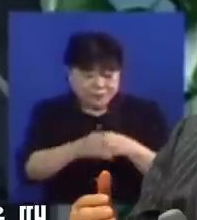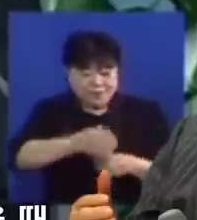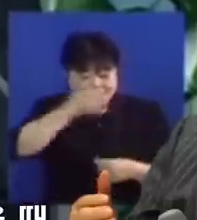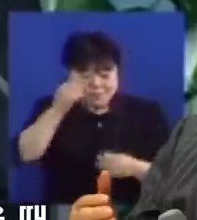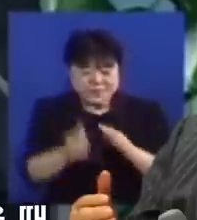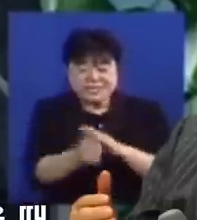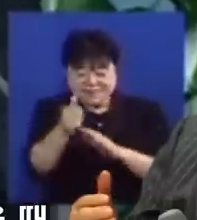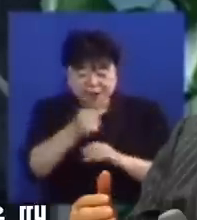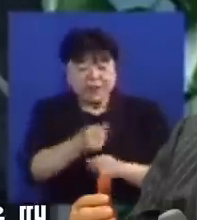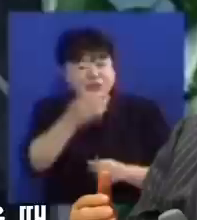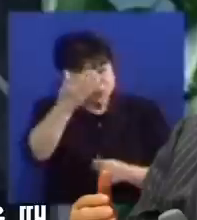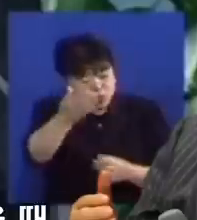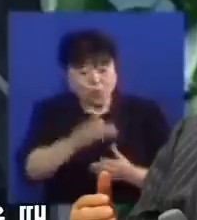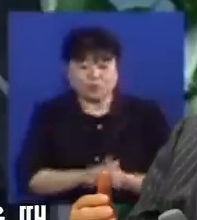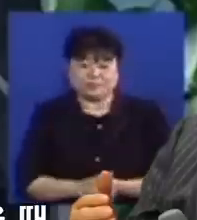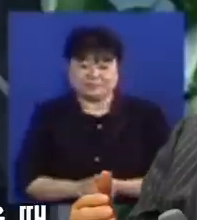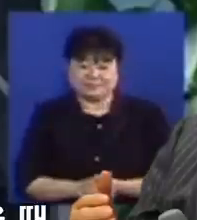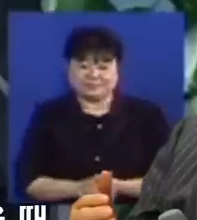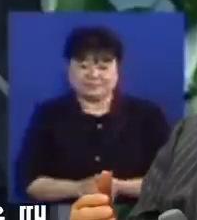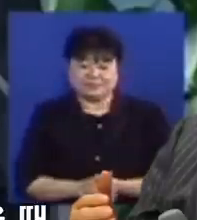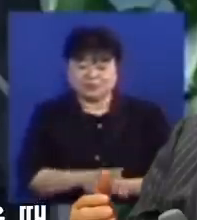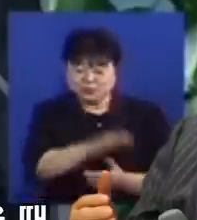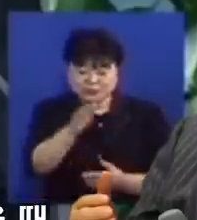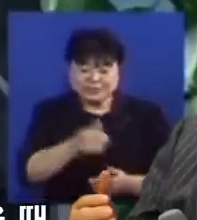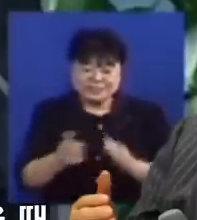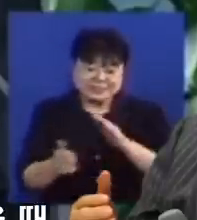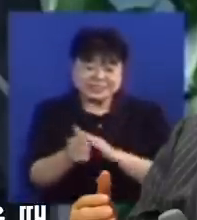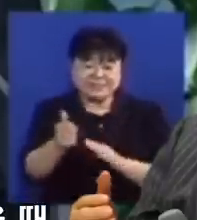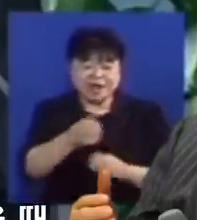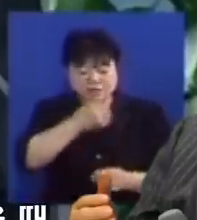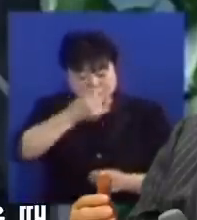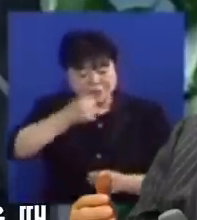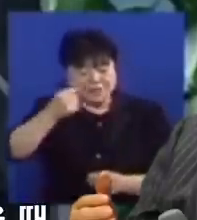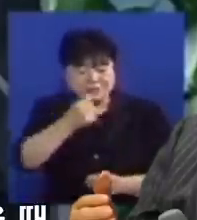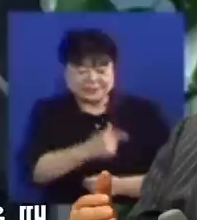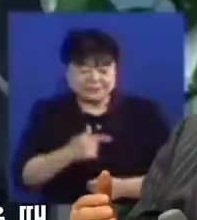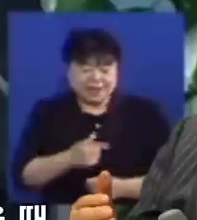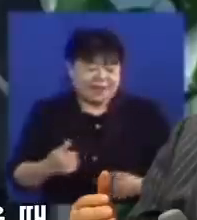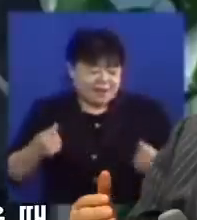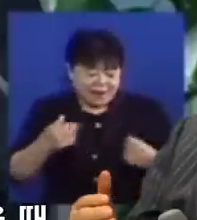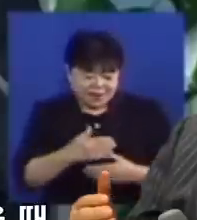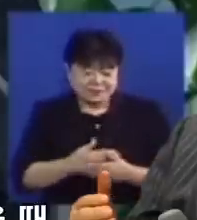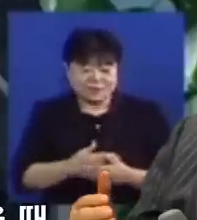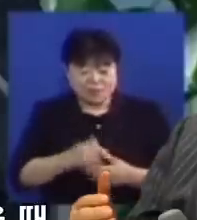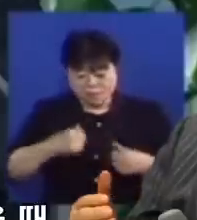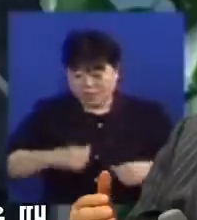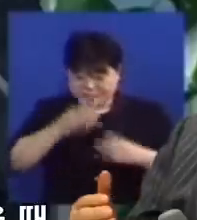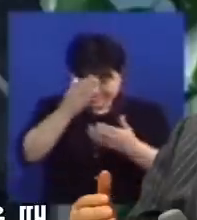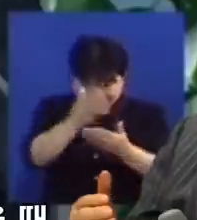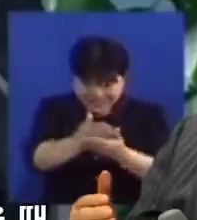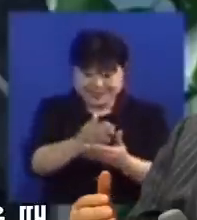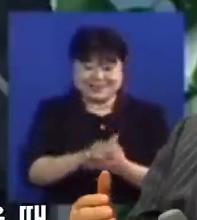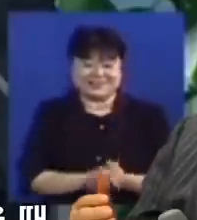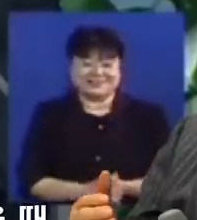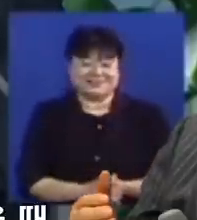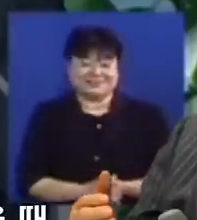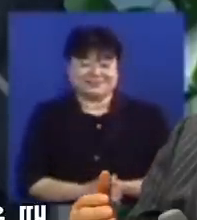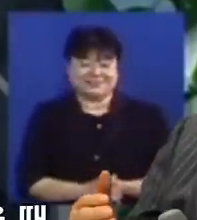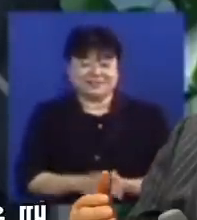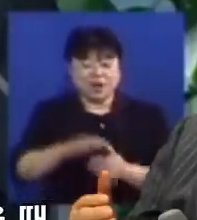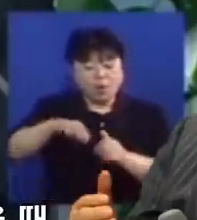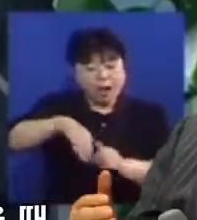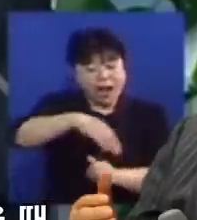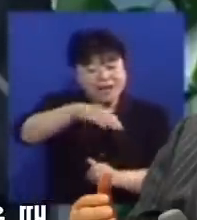희망을 만들어내는 것입니다. 우리는 희망찬 꿈을 가슴속에 품고 포기하지 말아야 되는 것입니다. 우리